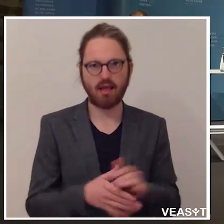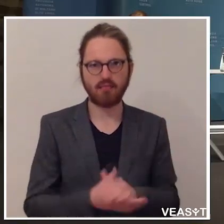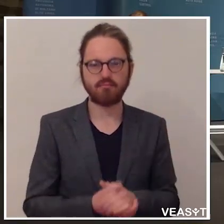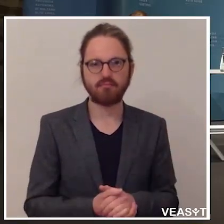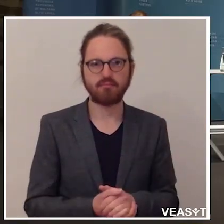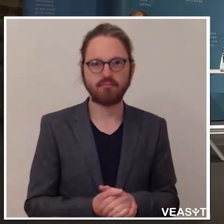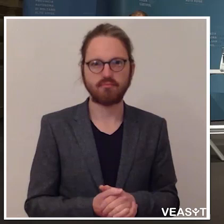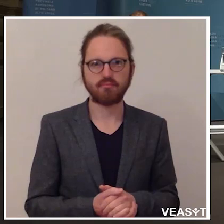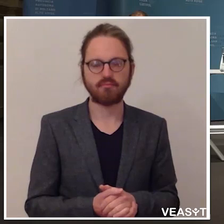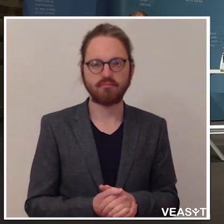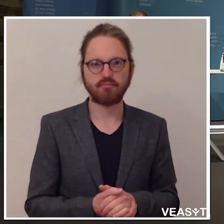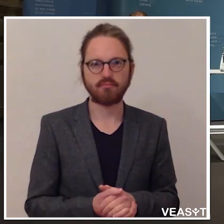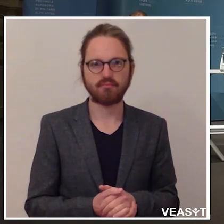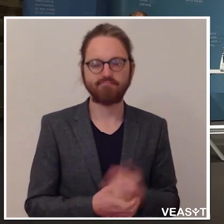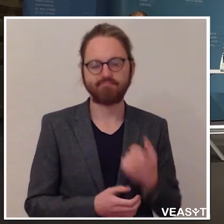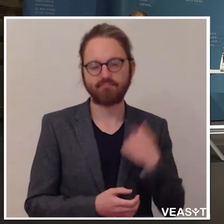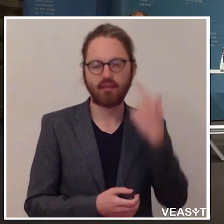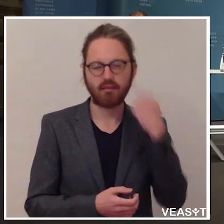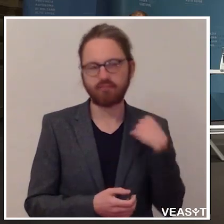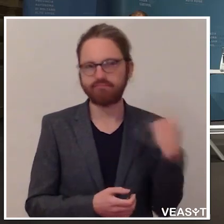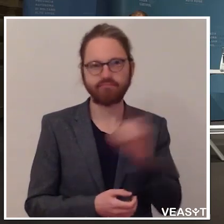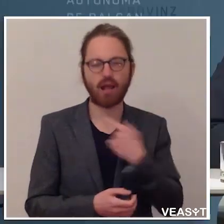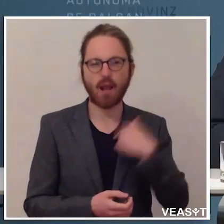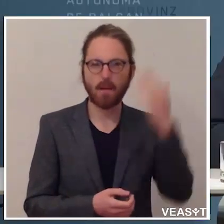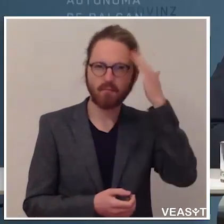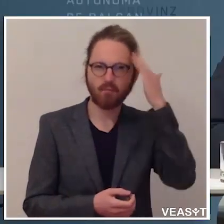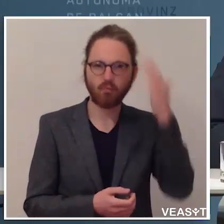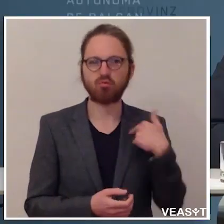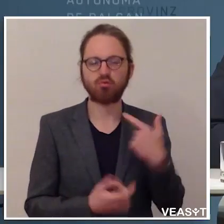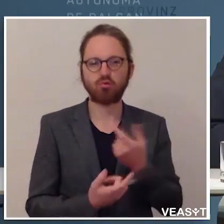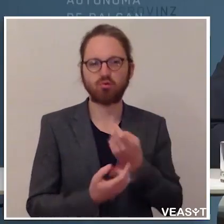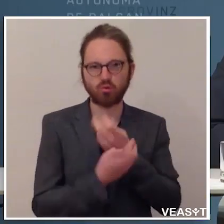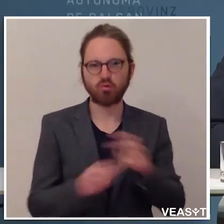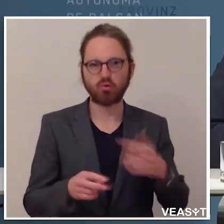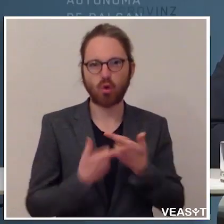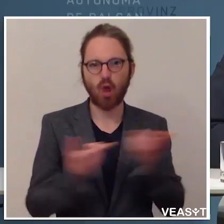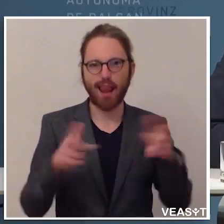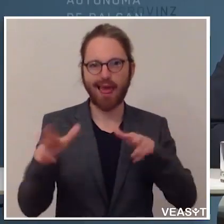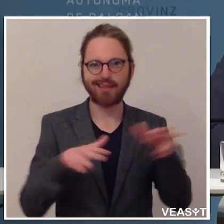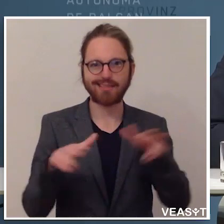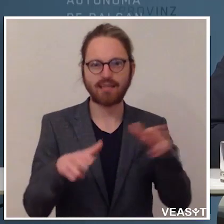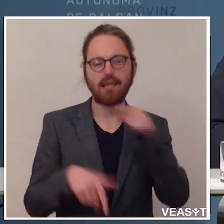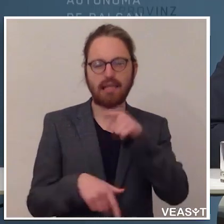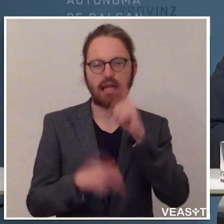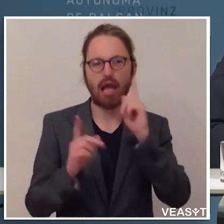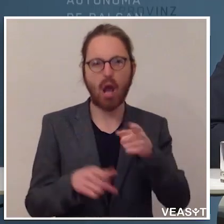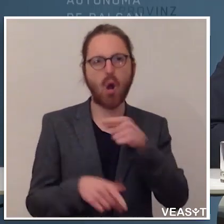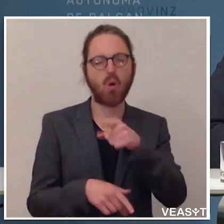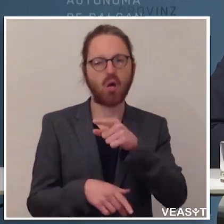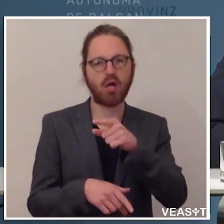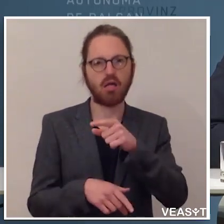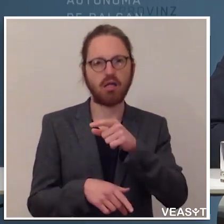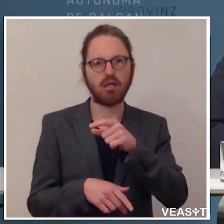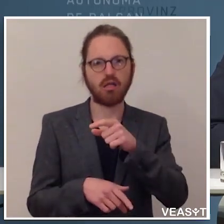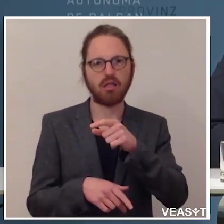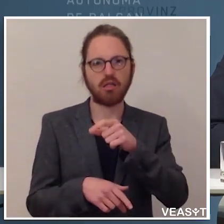Ja, ich denke, es ist uns allen bewusst in der Südtiroler Landesregierung, dass hier natürlich auch die Geschwindigkeit